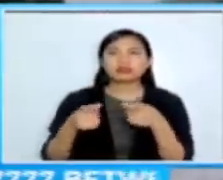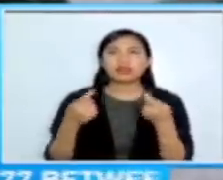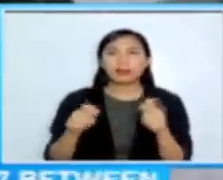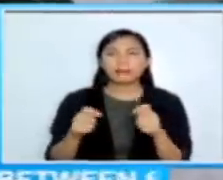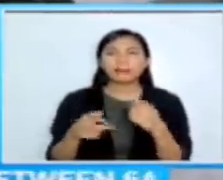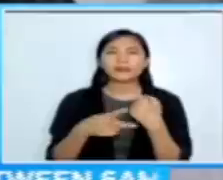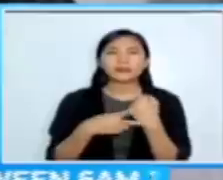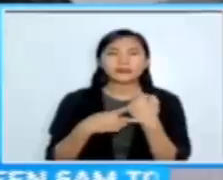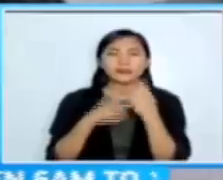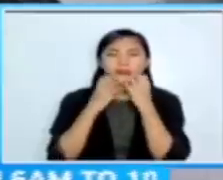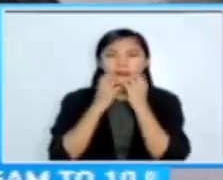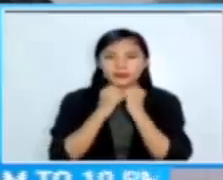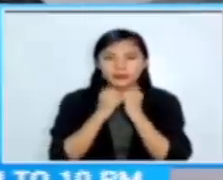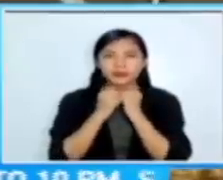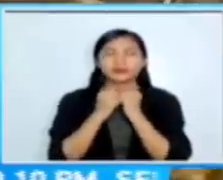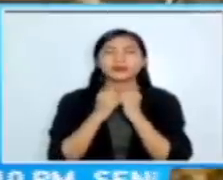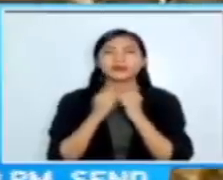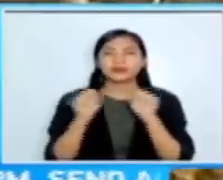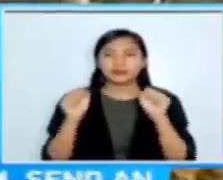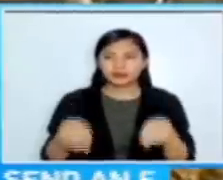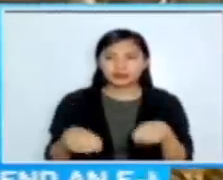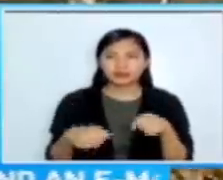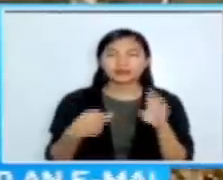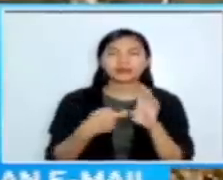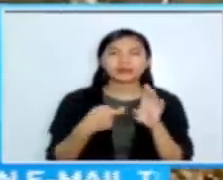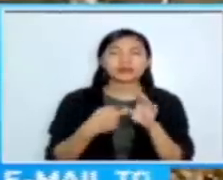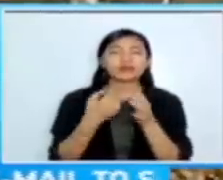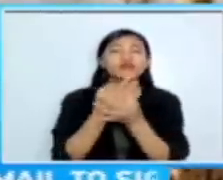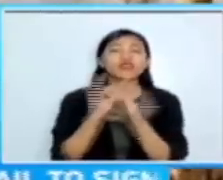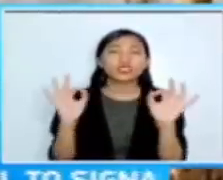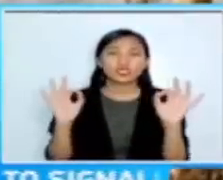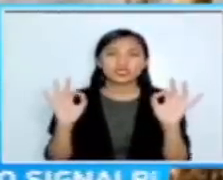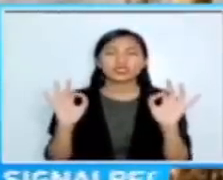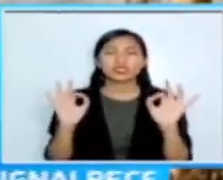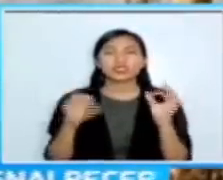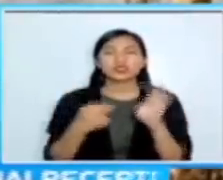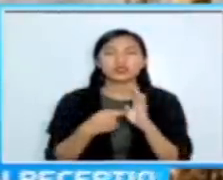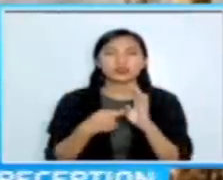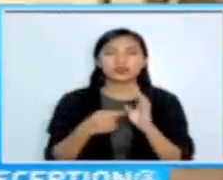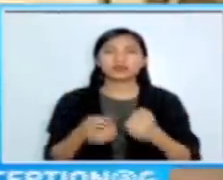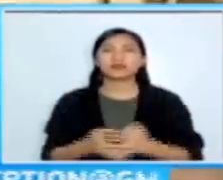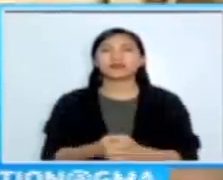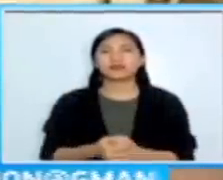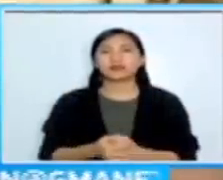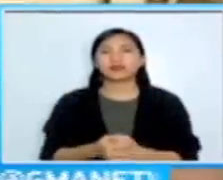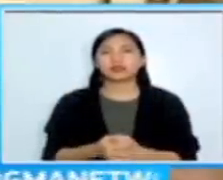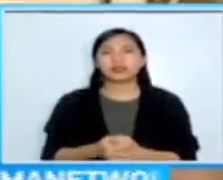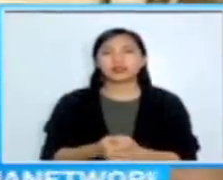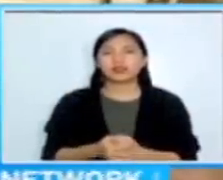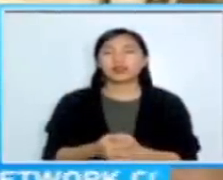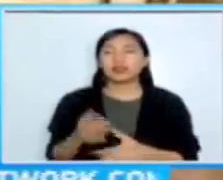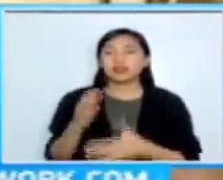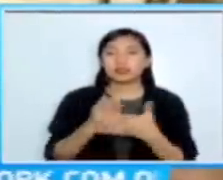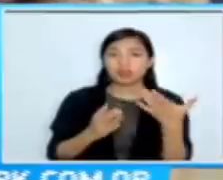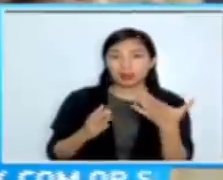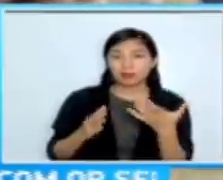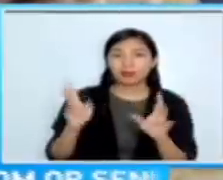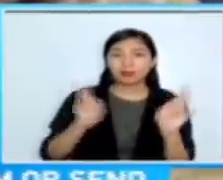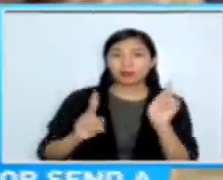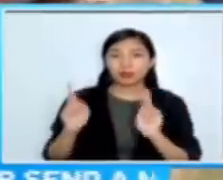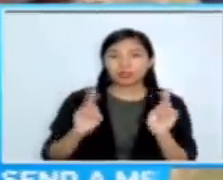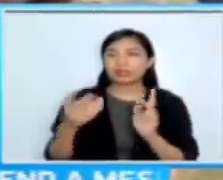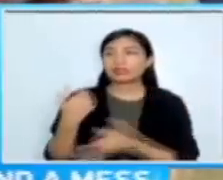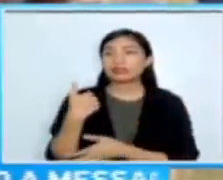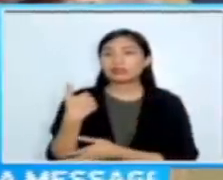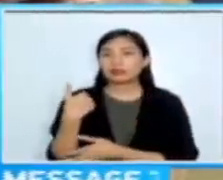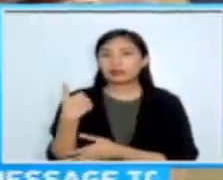saan pwede kami makacharge ng free. Ilan naman sa mga kababayan natin ang hindi pa nakakausap ang kanilang mga mahal sa buhay matapos mawala ang linya